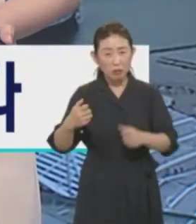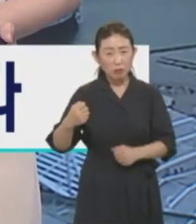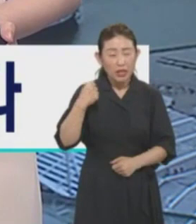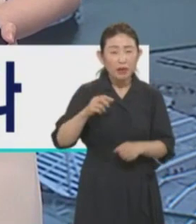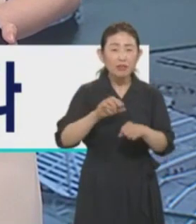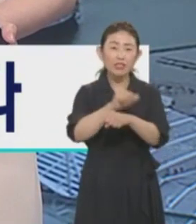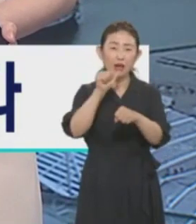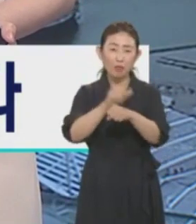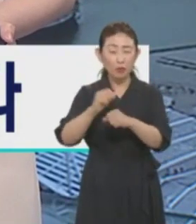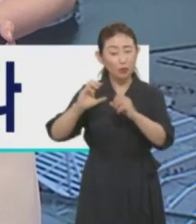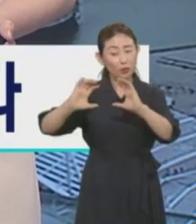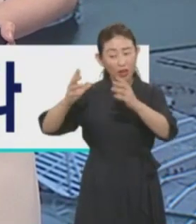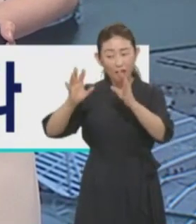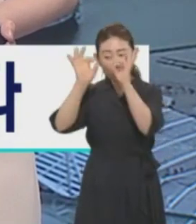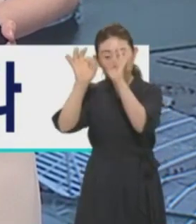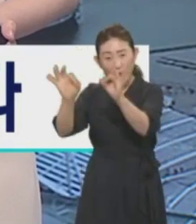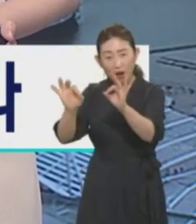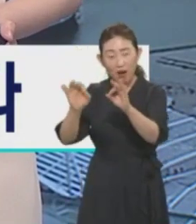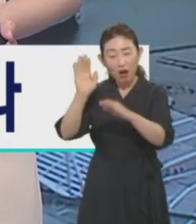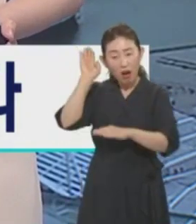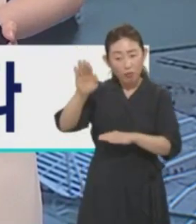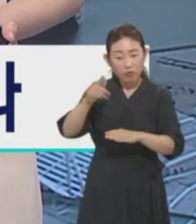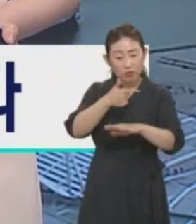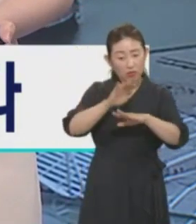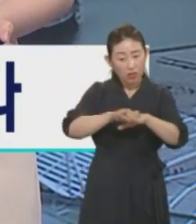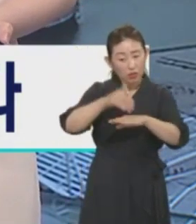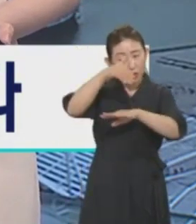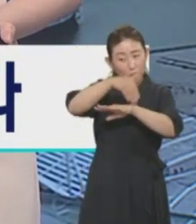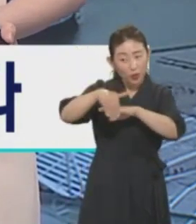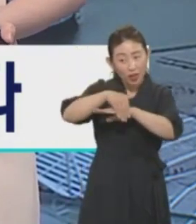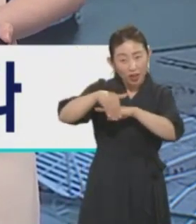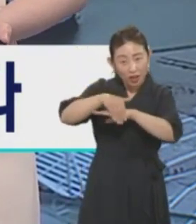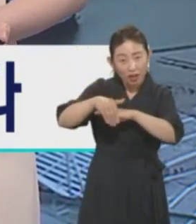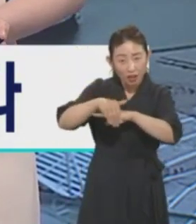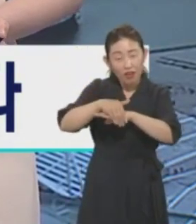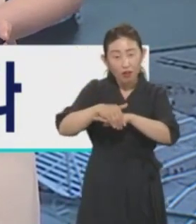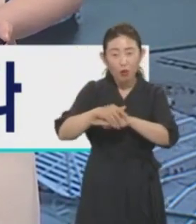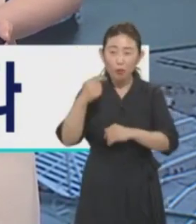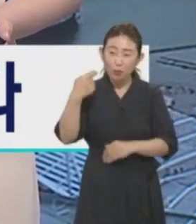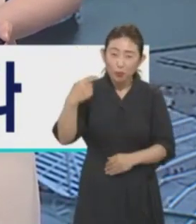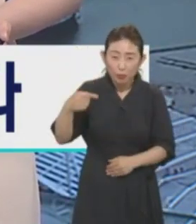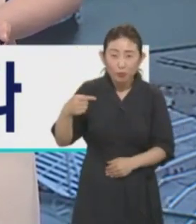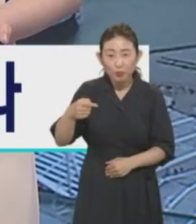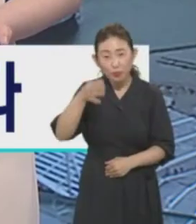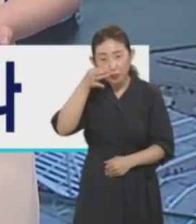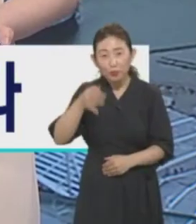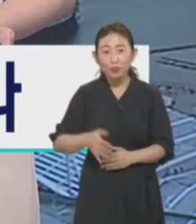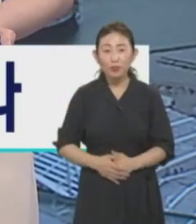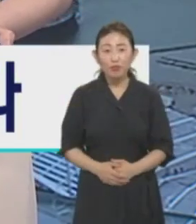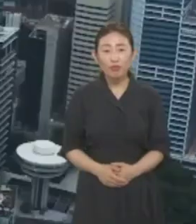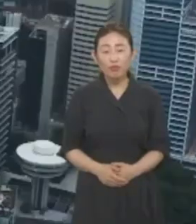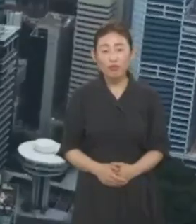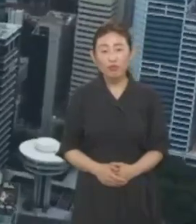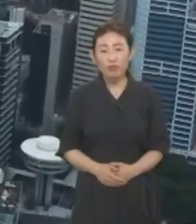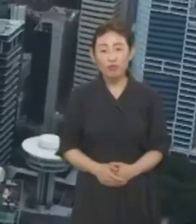싱가포르 사례를 통해 대전이 나아갈 방향을 살펴봅니다. 싱가포르에서 조혜원 기자가 보도합니다.